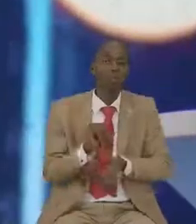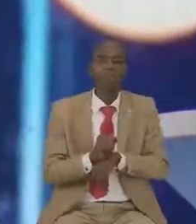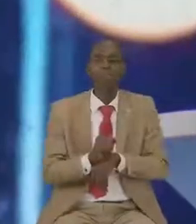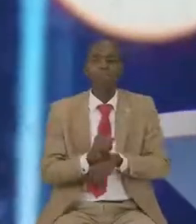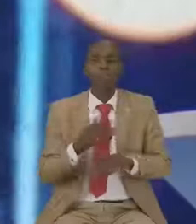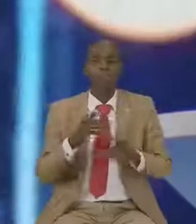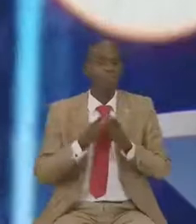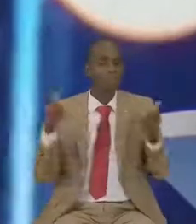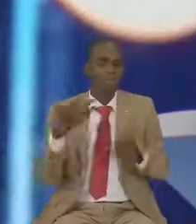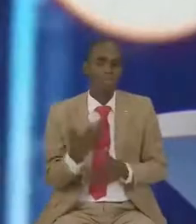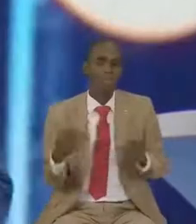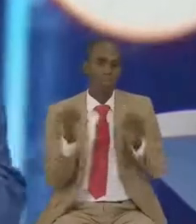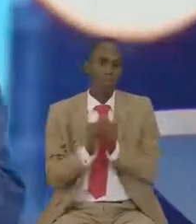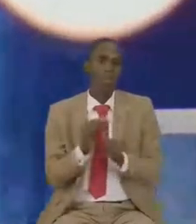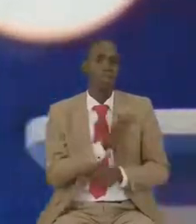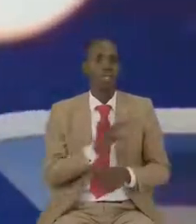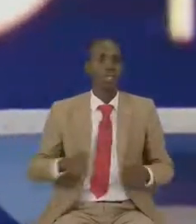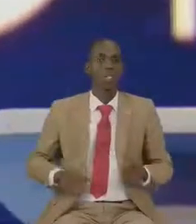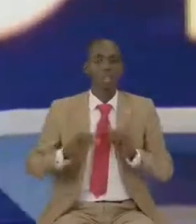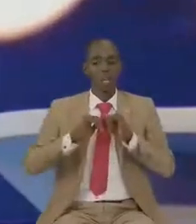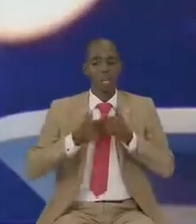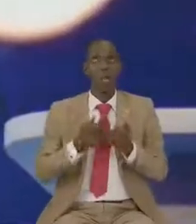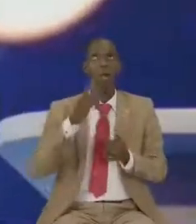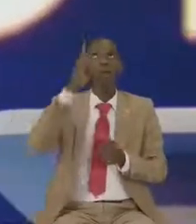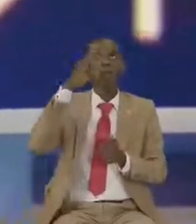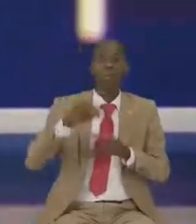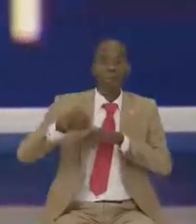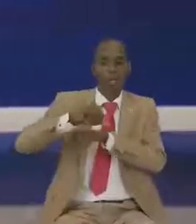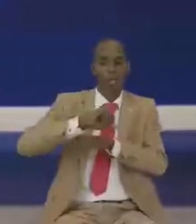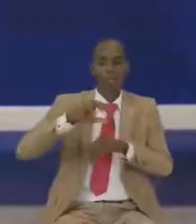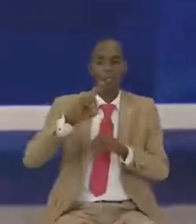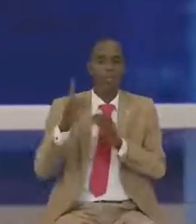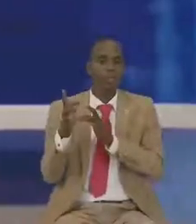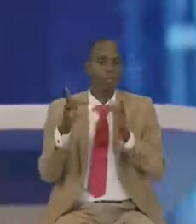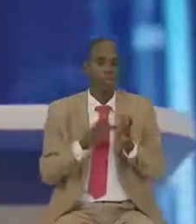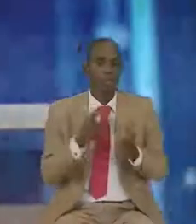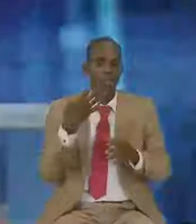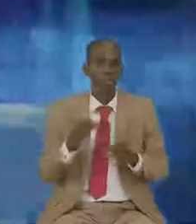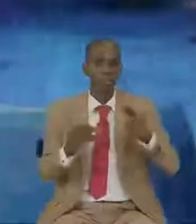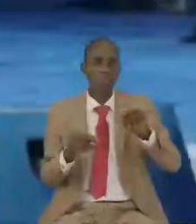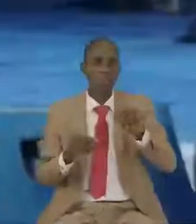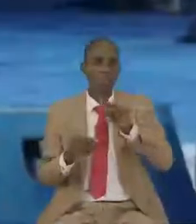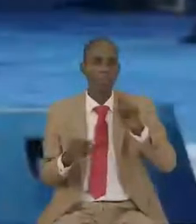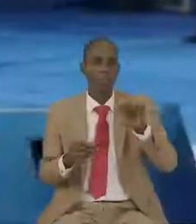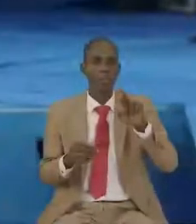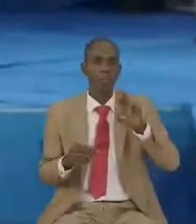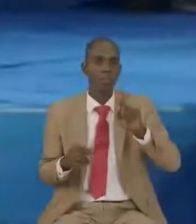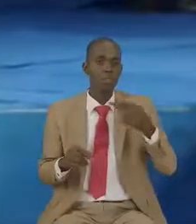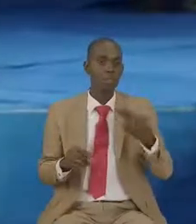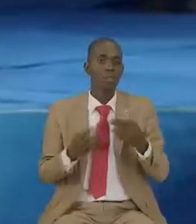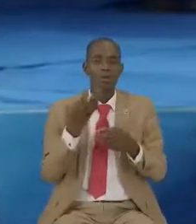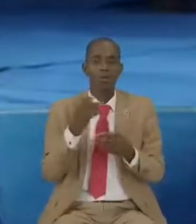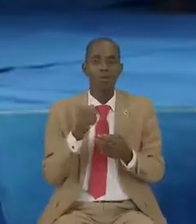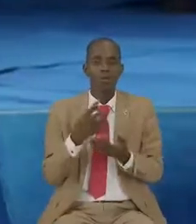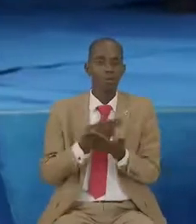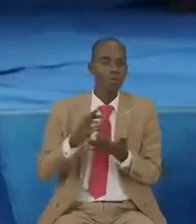choses merveilleuses, des choses majestueuses, des miracles avec lui. Comme Dieu a oint